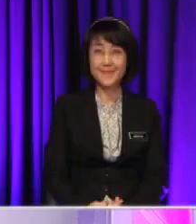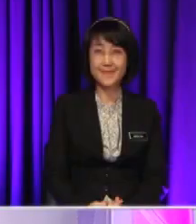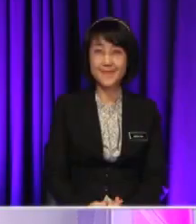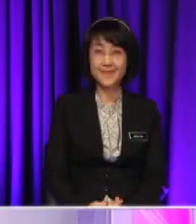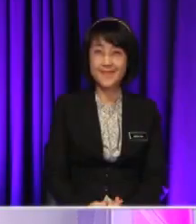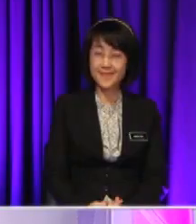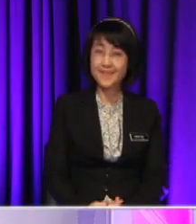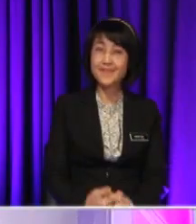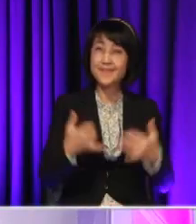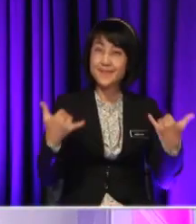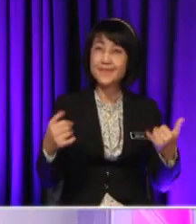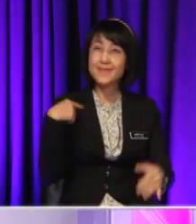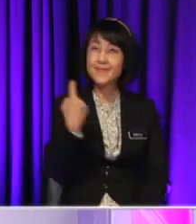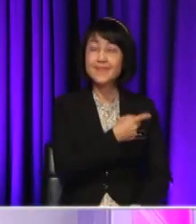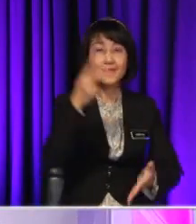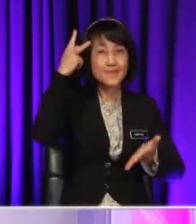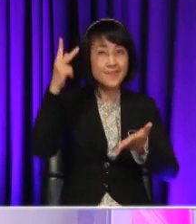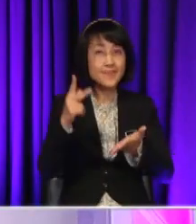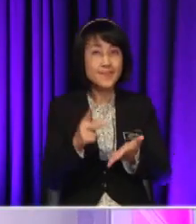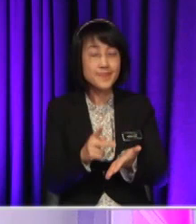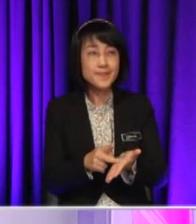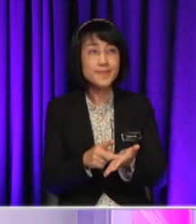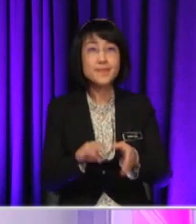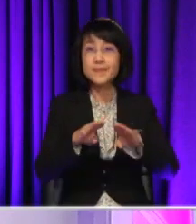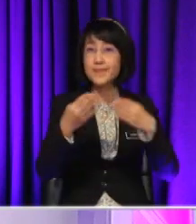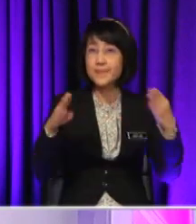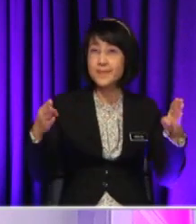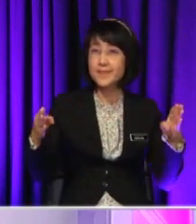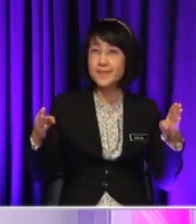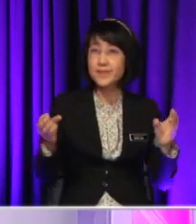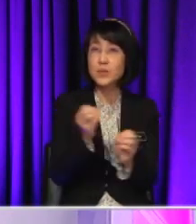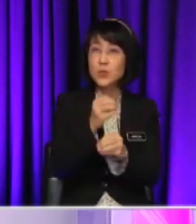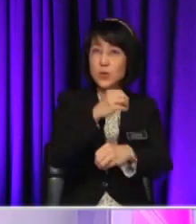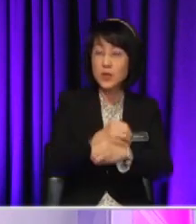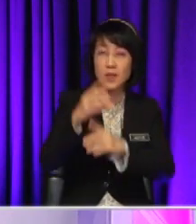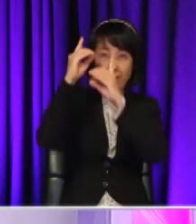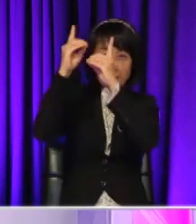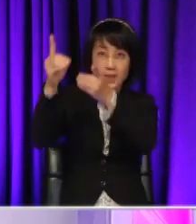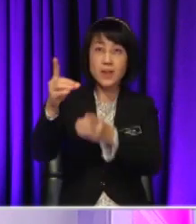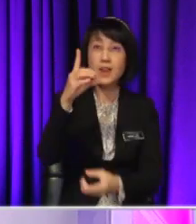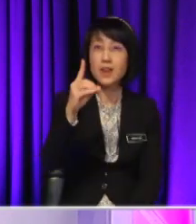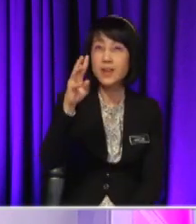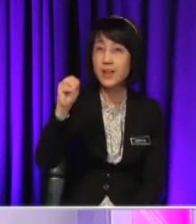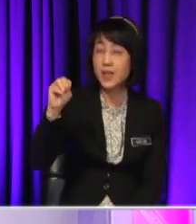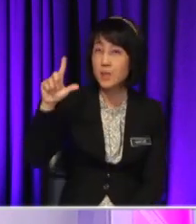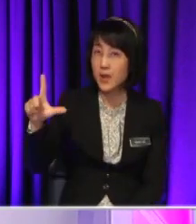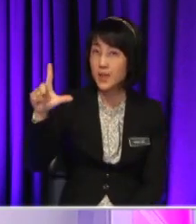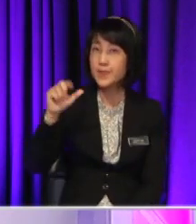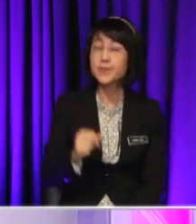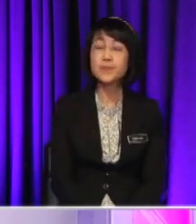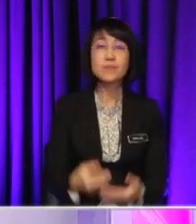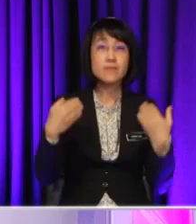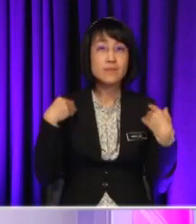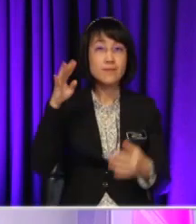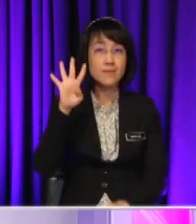kali ini kita akan mengenal pasti pula untuk bahasa pengolahan data ataupun di ML di bawah di ML ini ada